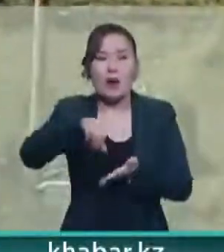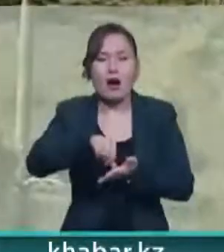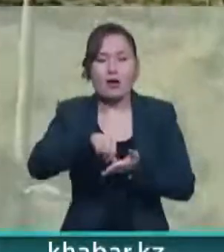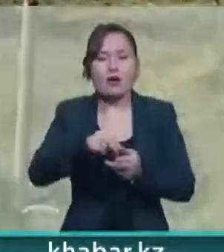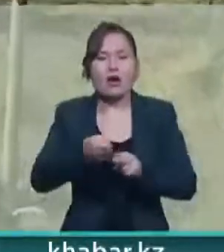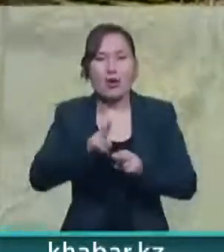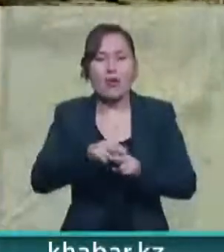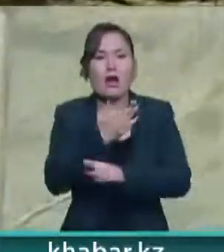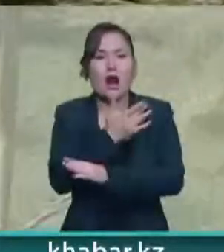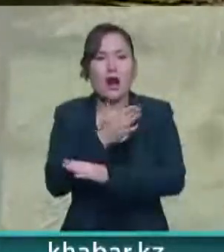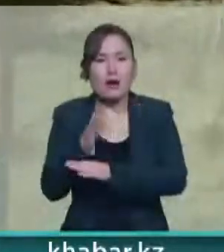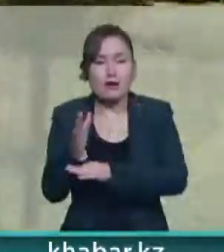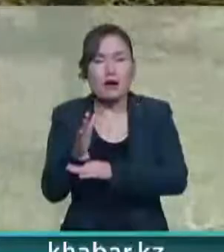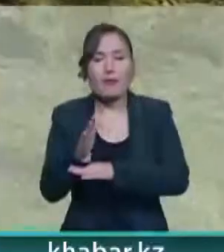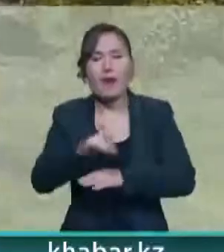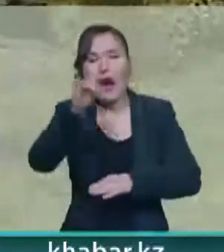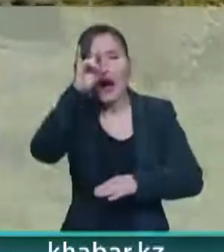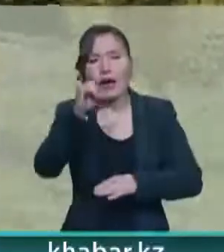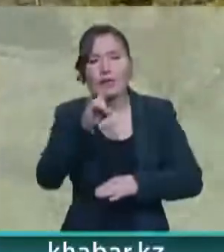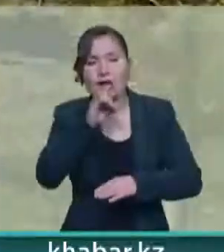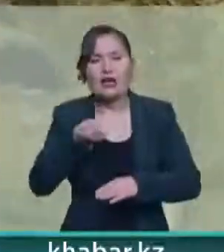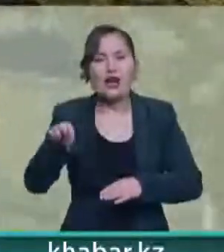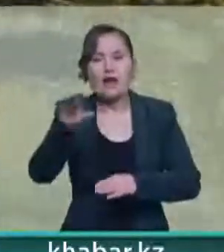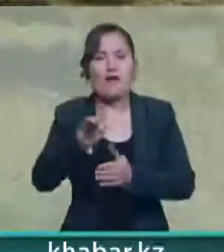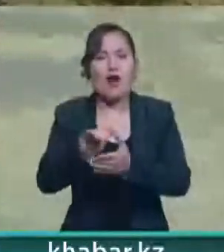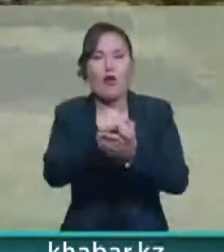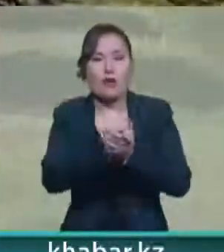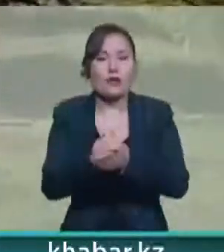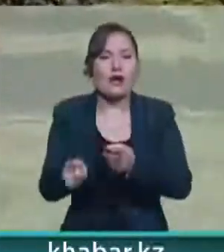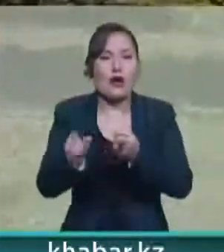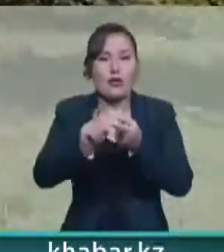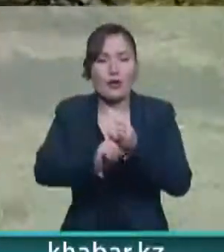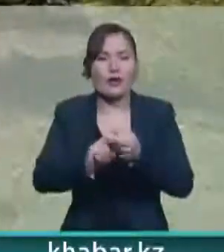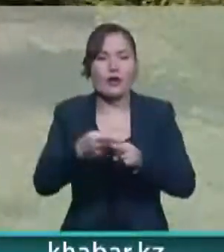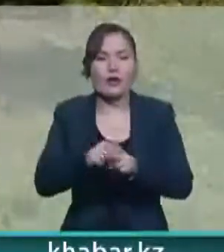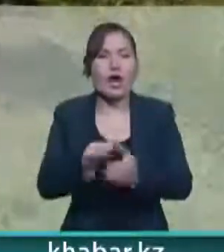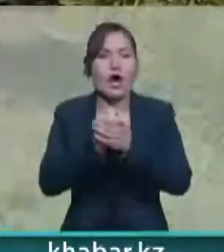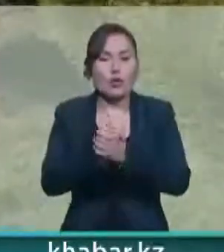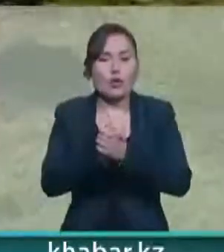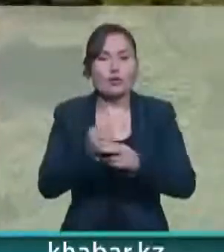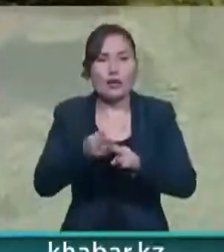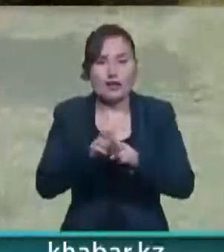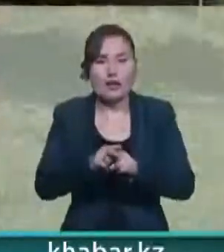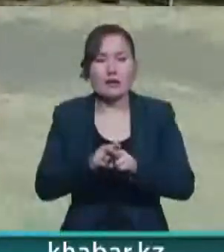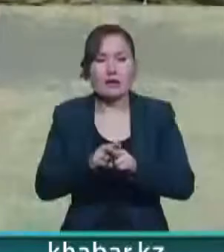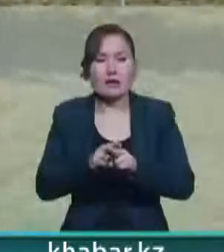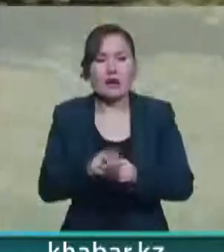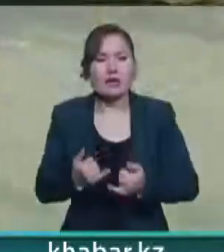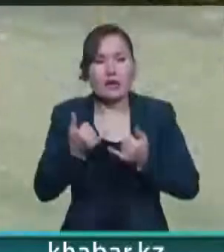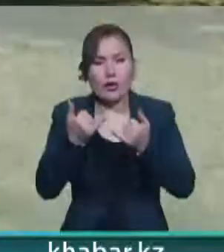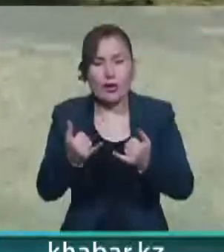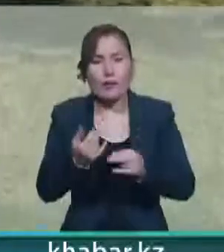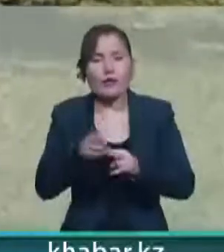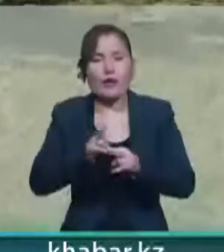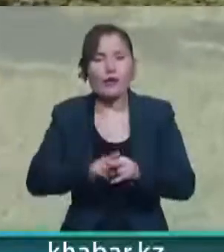бұл ағаштар Қазақстан мен Европалық одақ арасындағы достық пен тұрақтылыққа